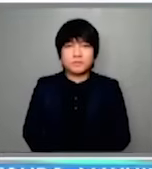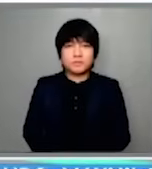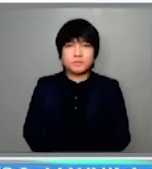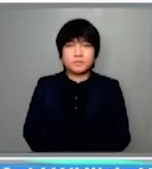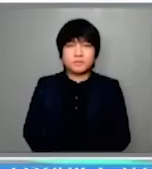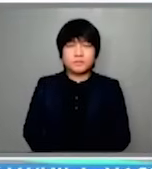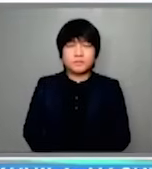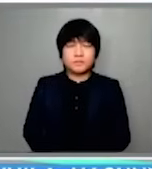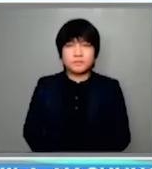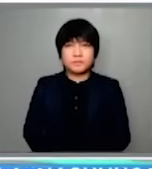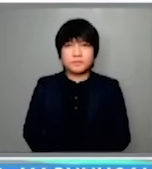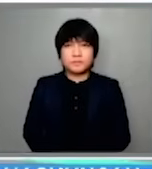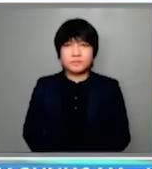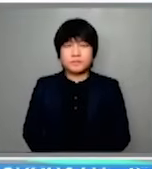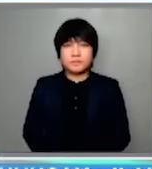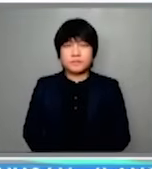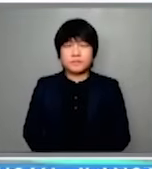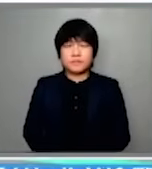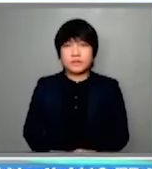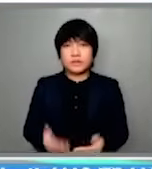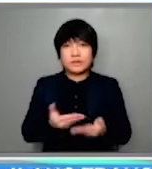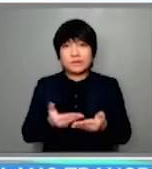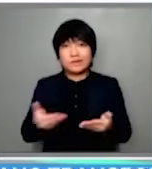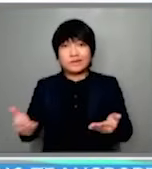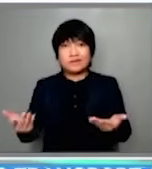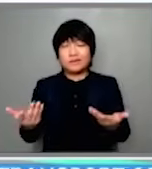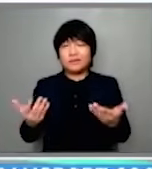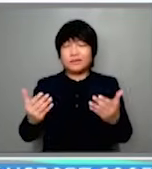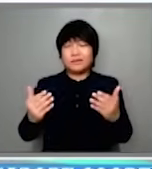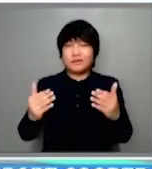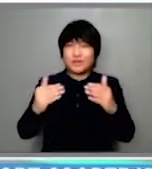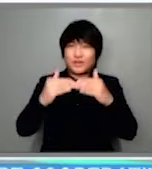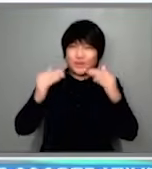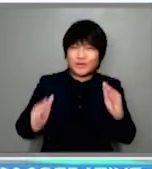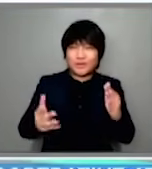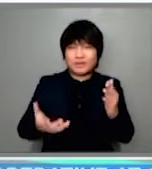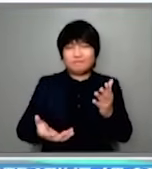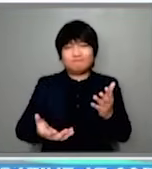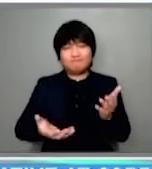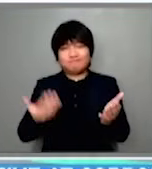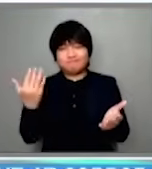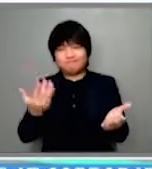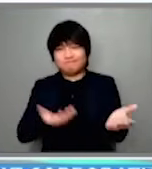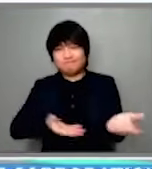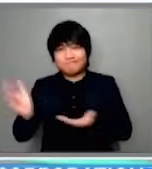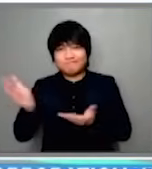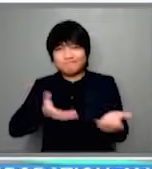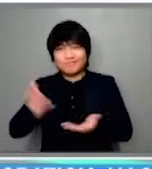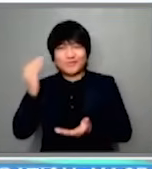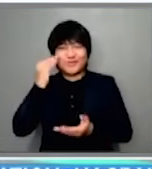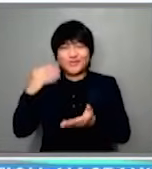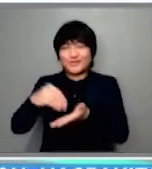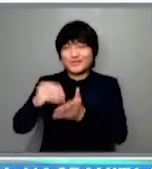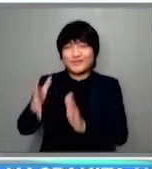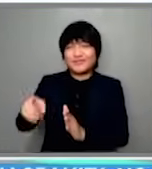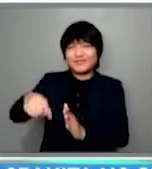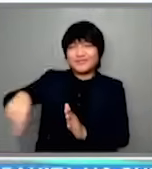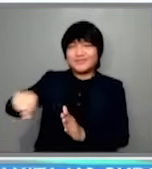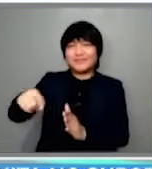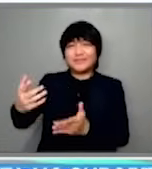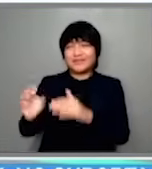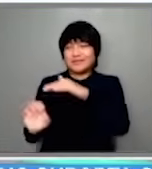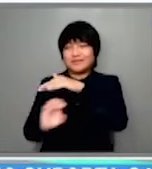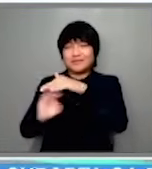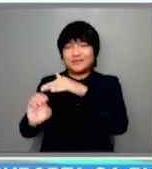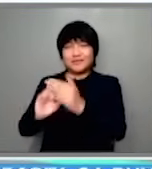Nagdala ng iba't ibang gamit para makapag-ingay lang ang mga estudyante ng Toro Hills Elementary School ngayong umaga.